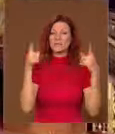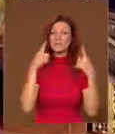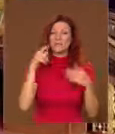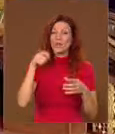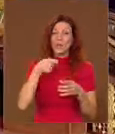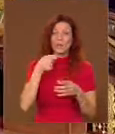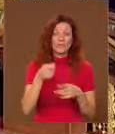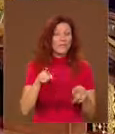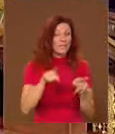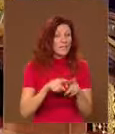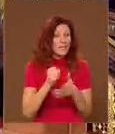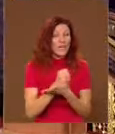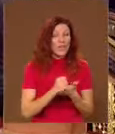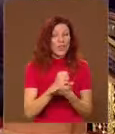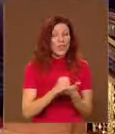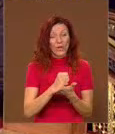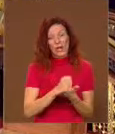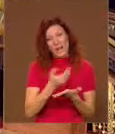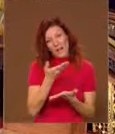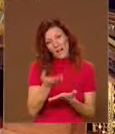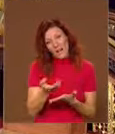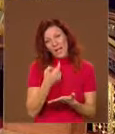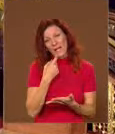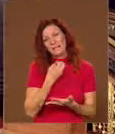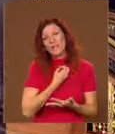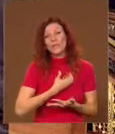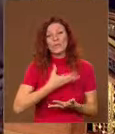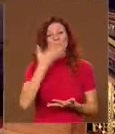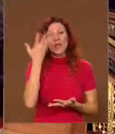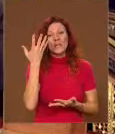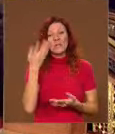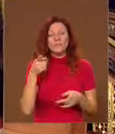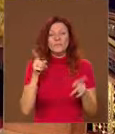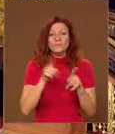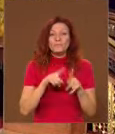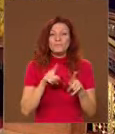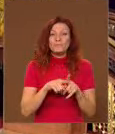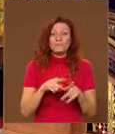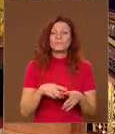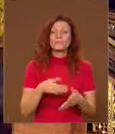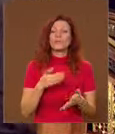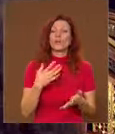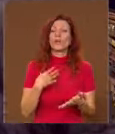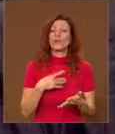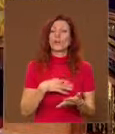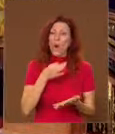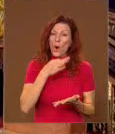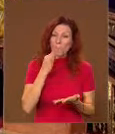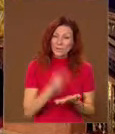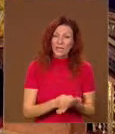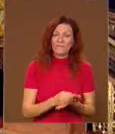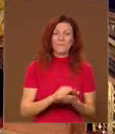лечение, лекарство за душата, като залог за бъдещия живот,